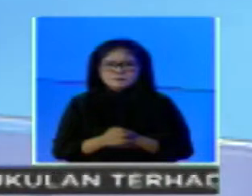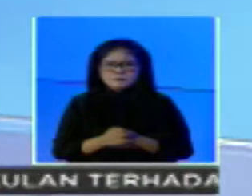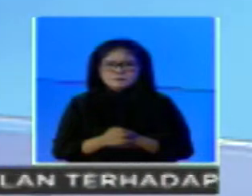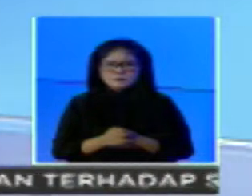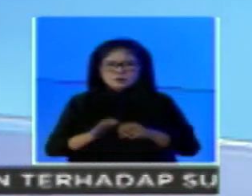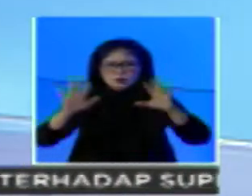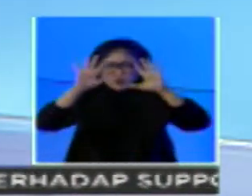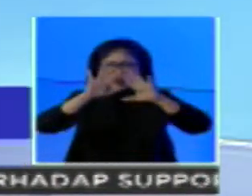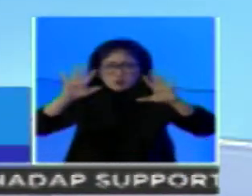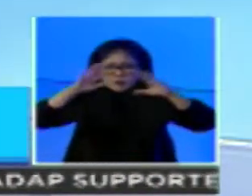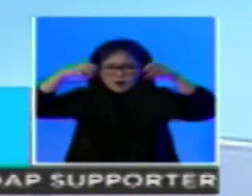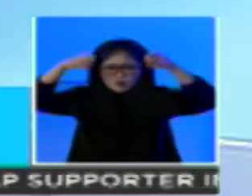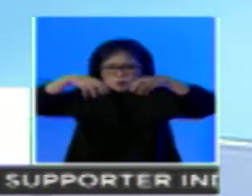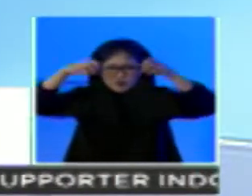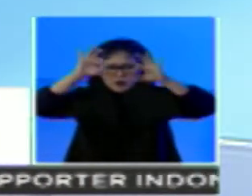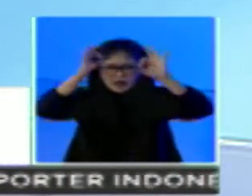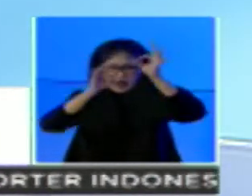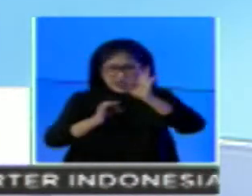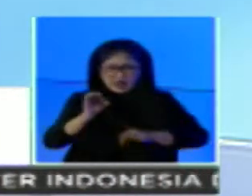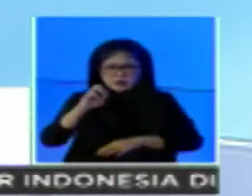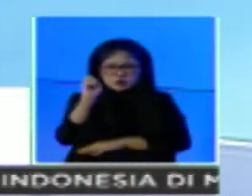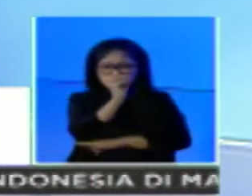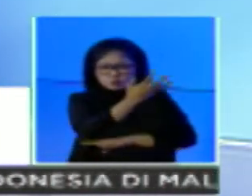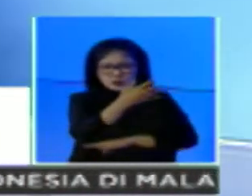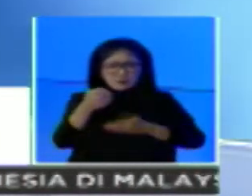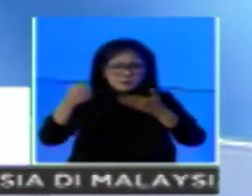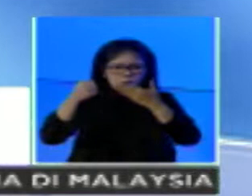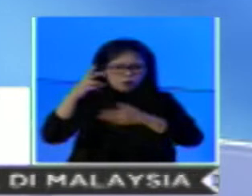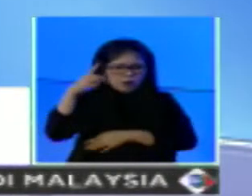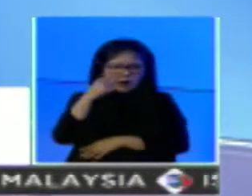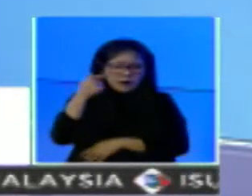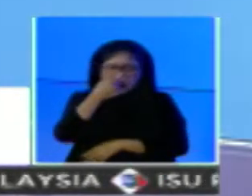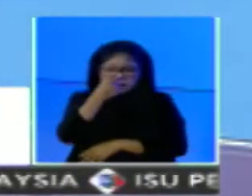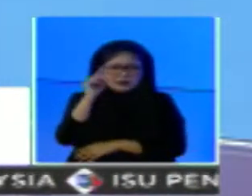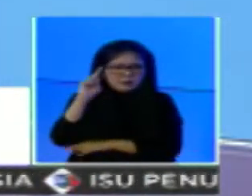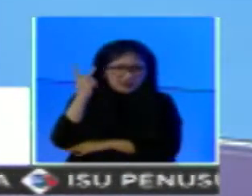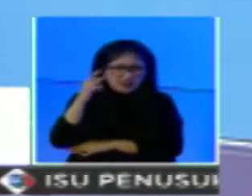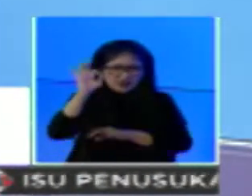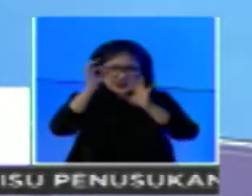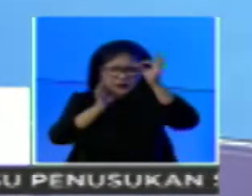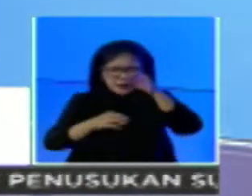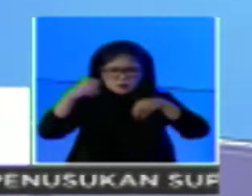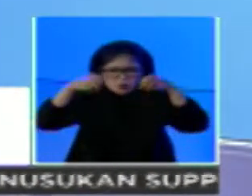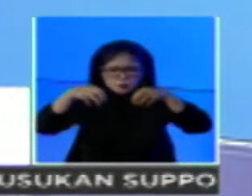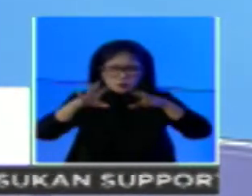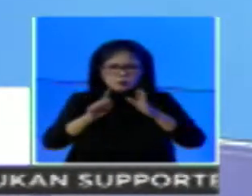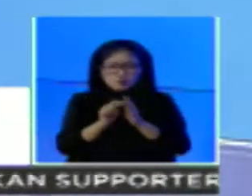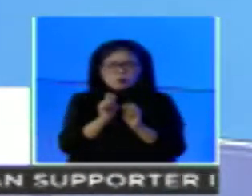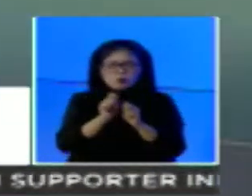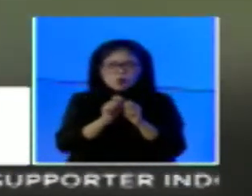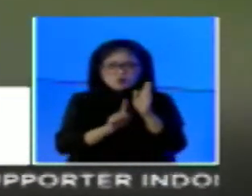Pemirsa, fenomena hujan es terjadi di Kabupaten Puncak, Papua, Kamis kemarin. Butiran hujan es mengguyur dan membuat suhu